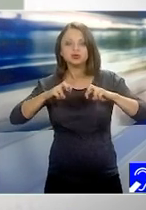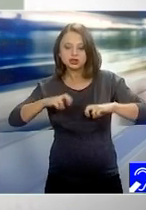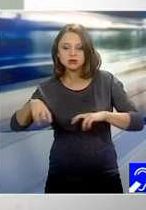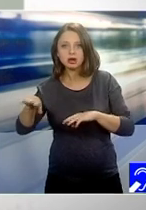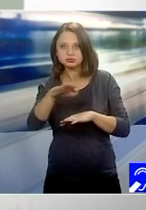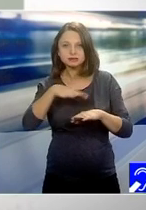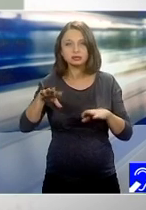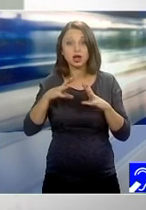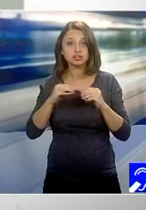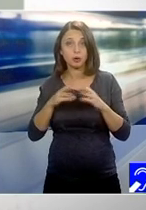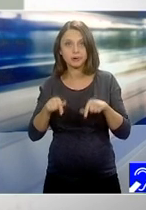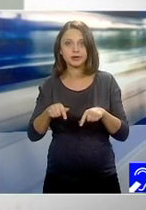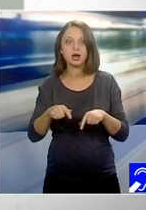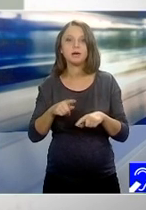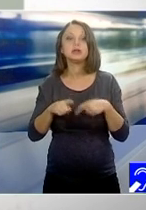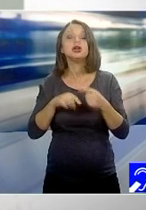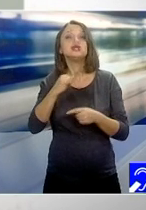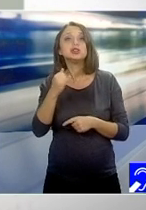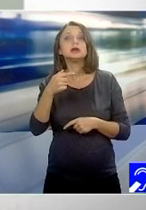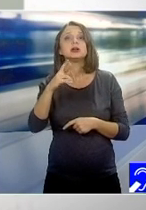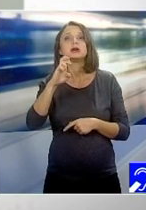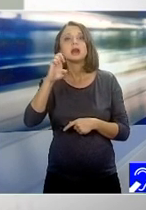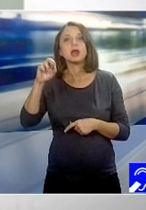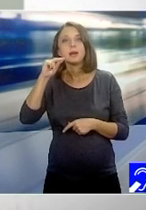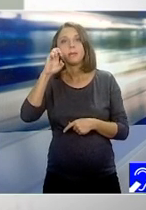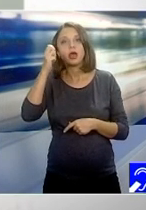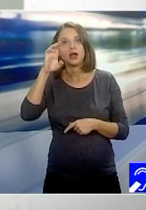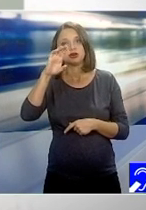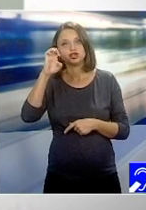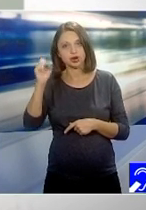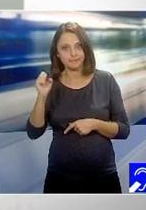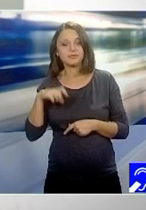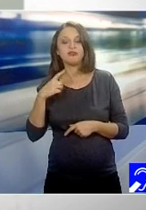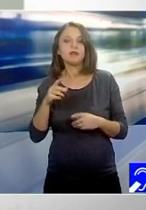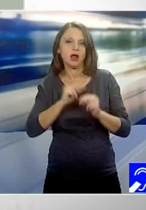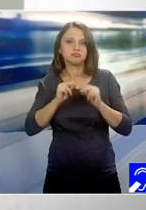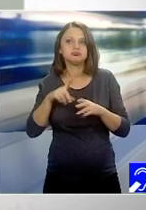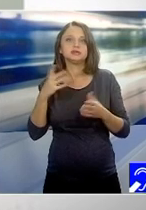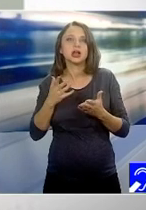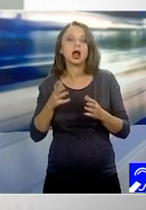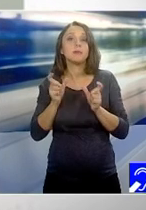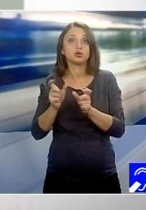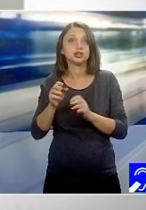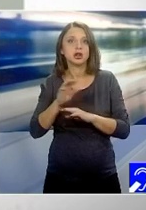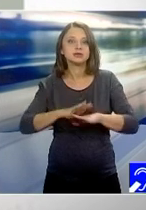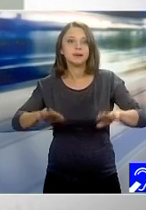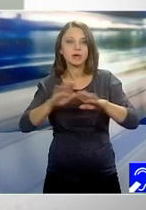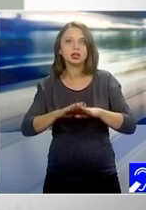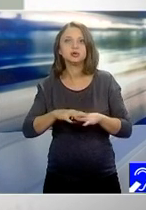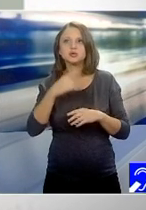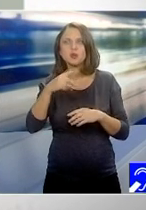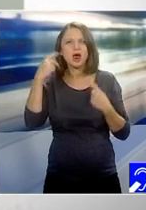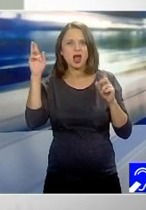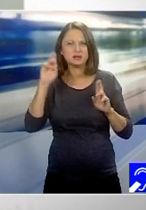teren. Și cei de la Greenpeace prezintă situația alarmantă în care am ajuns. Astfel, într-un singur an,